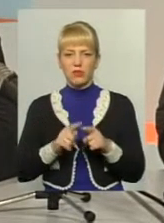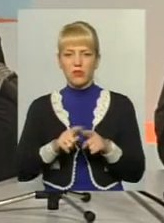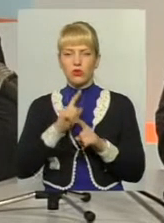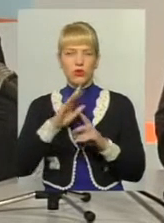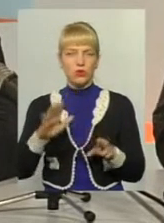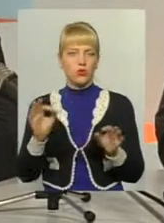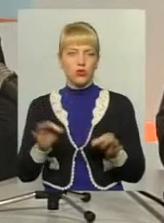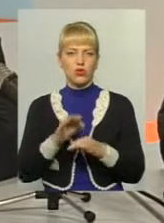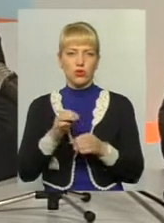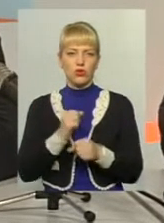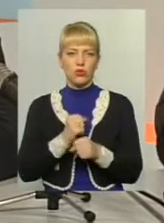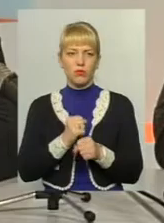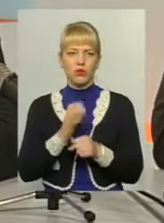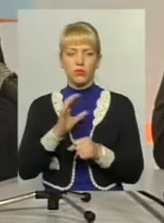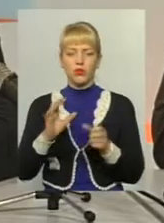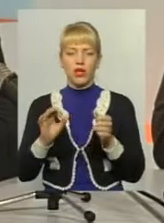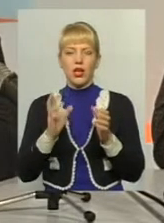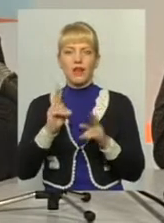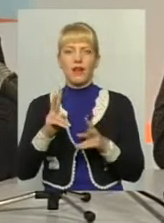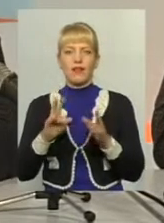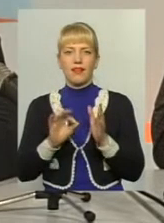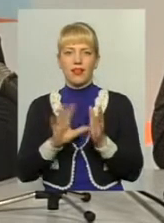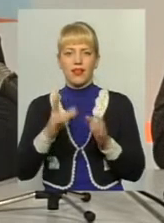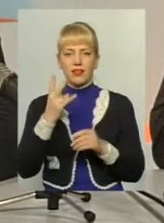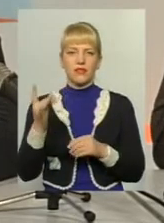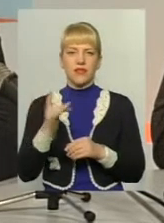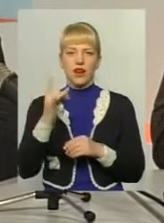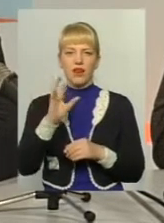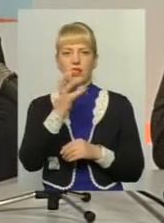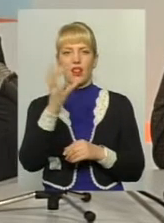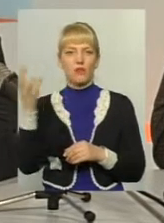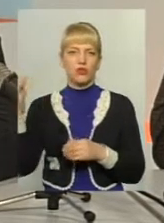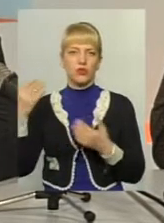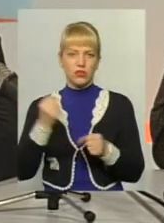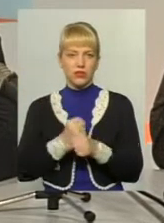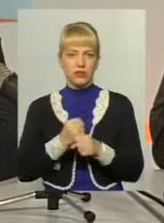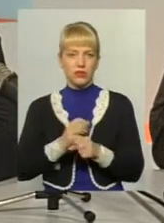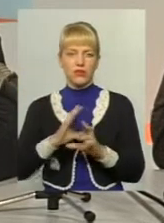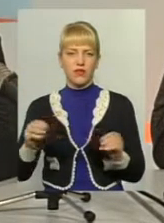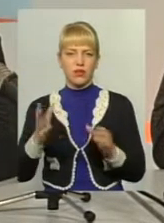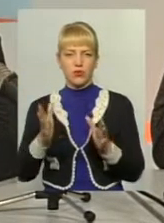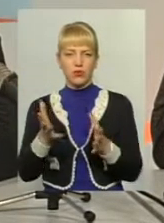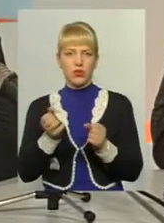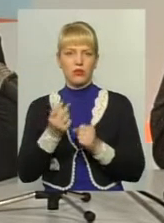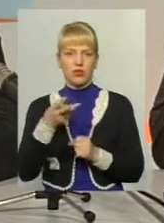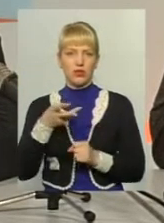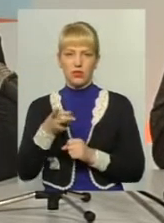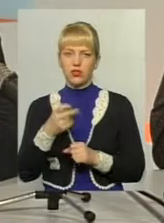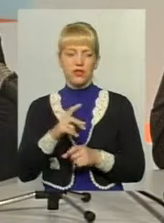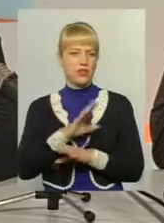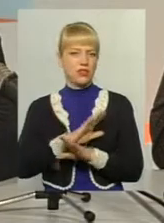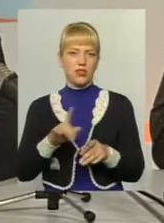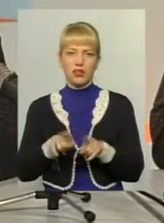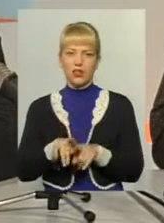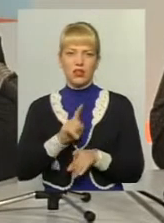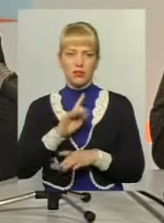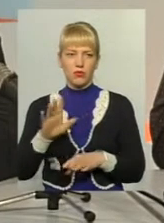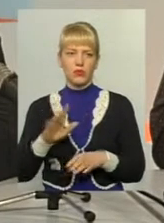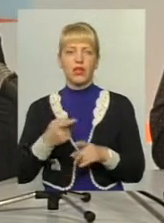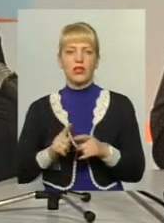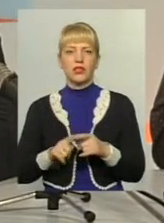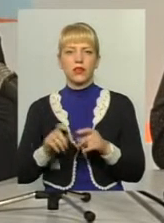Так само можна і не обов'язково. От всі щось думають, що якщо створити ОСББ, то потрібно набрати величезний штат і тримати